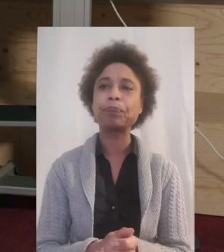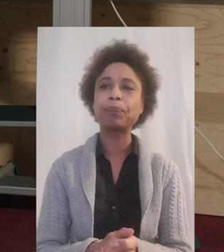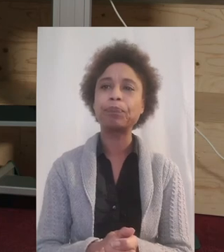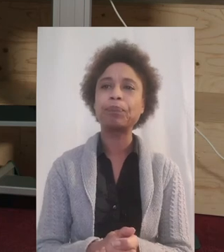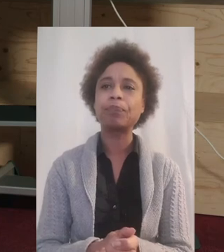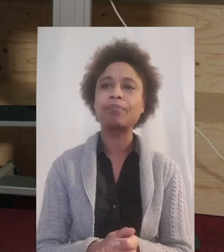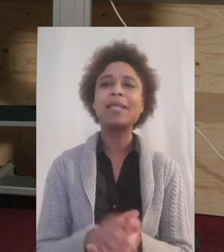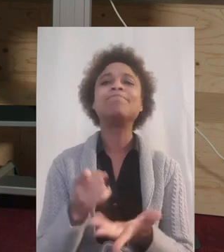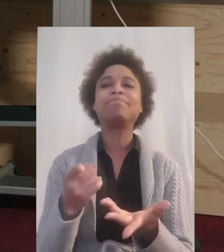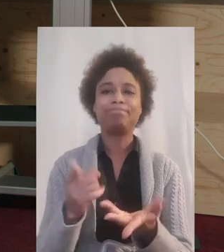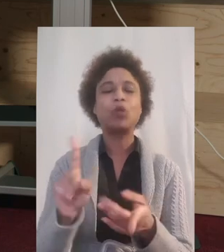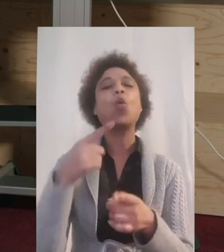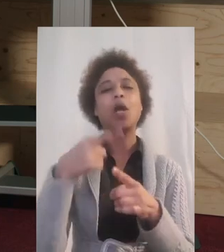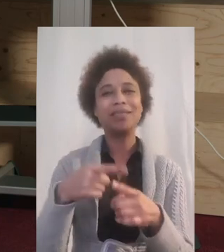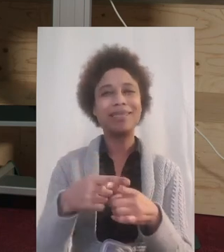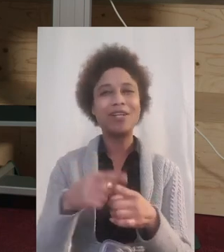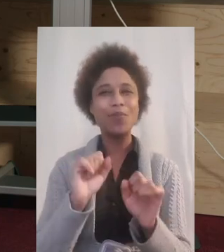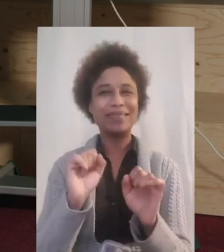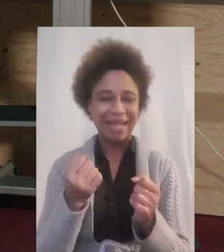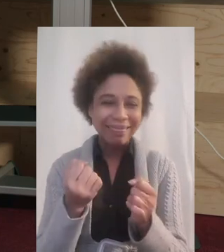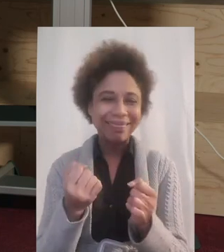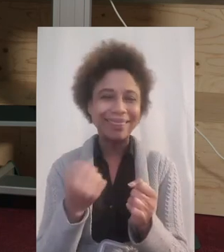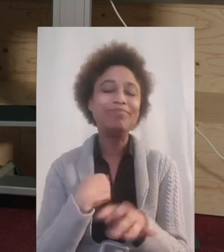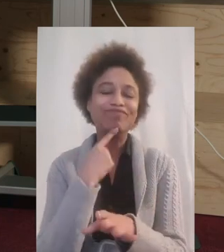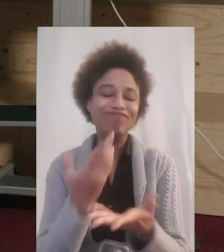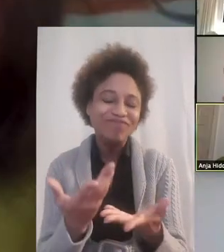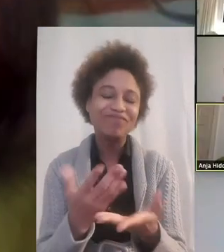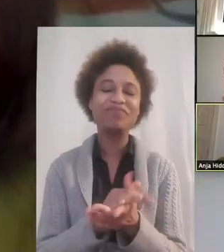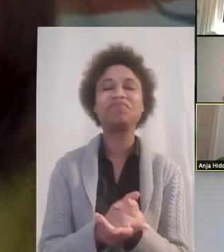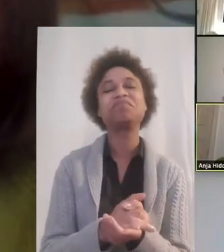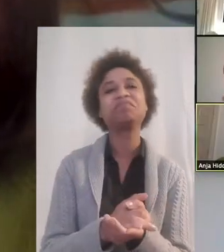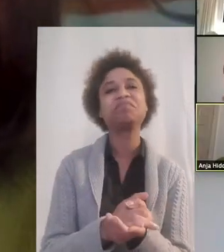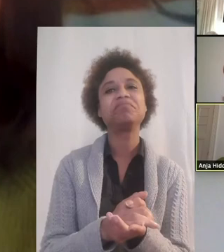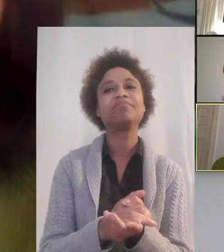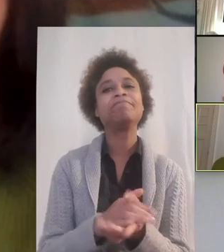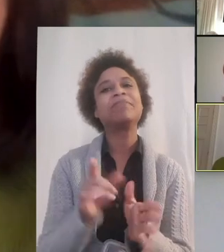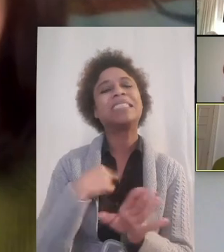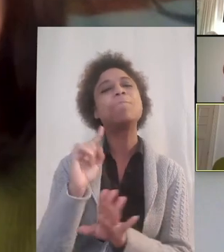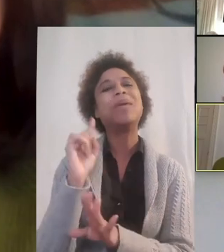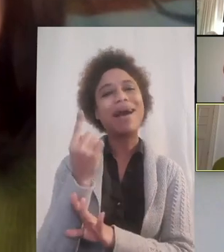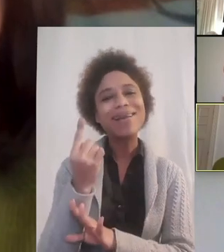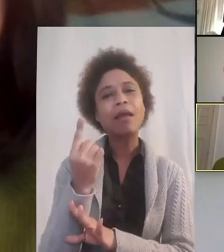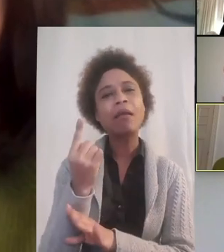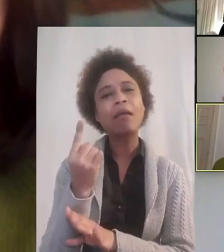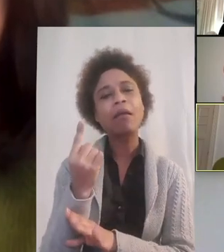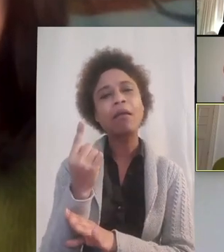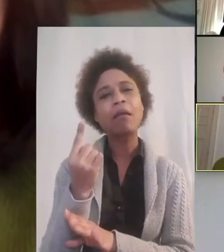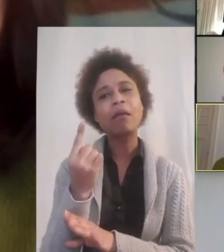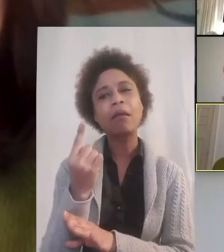Ja, nog maar een keertje, omdat het kan, zal ik maar zeggen. Dat het belangrijk is dat